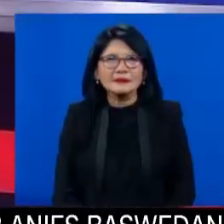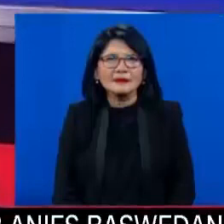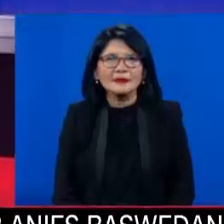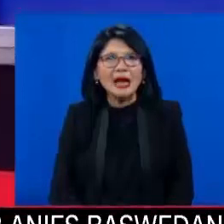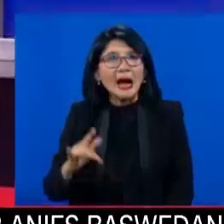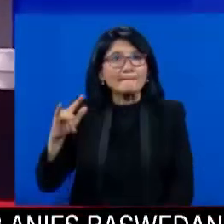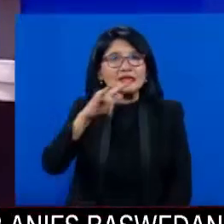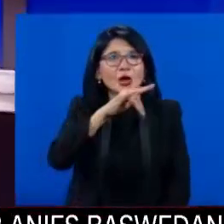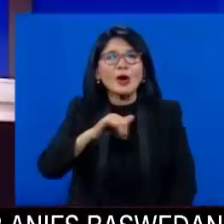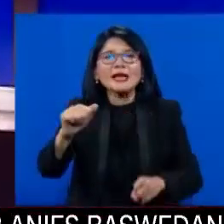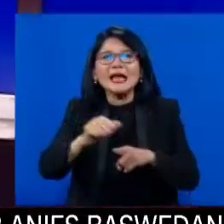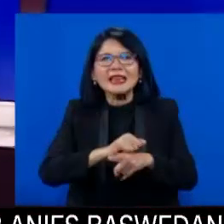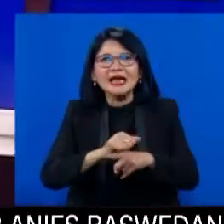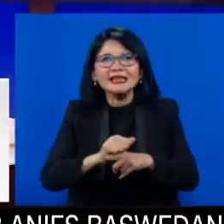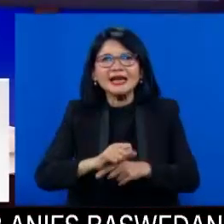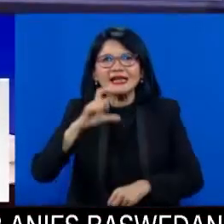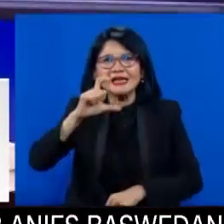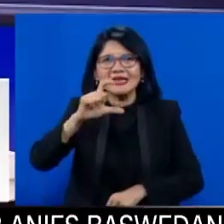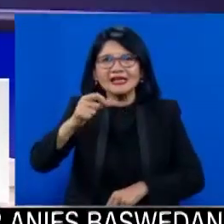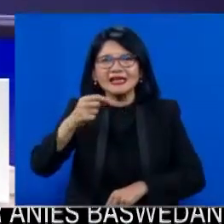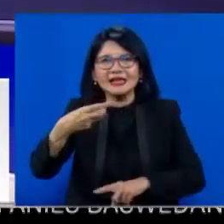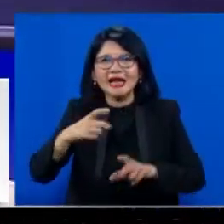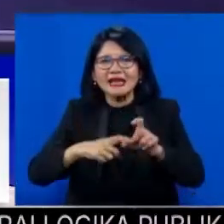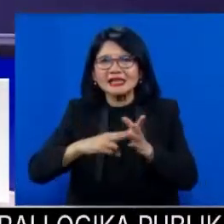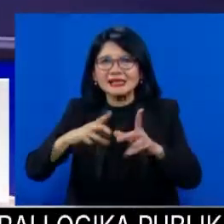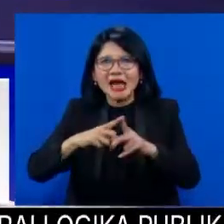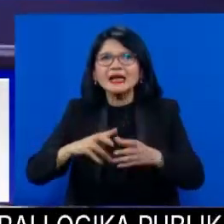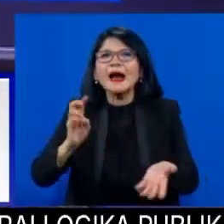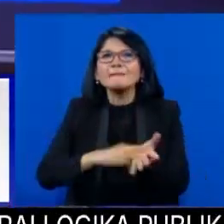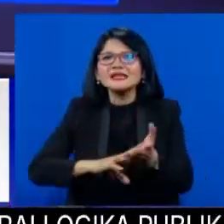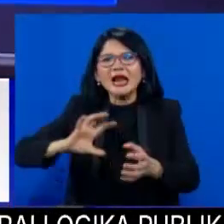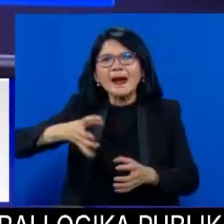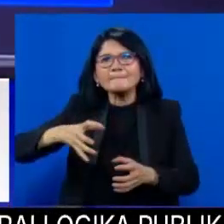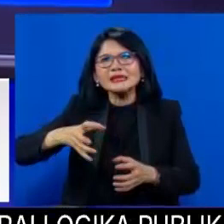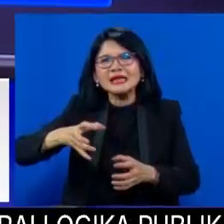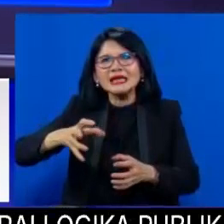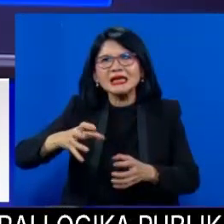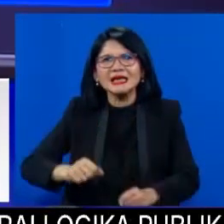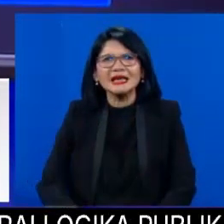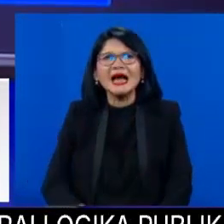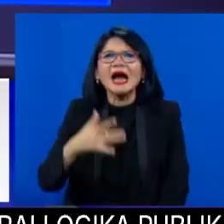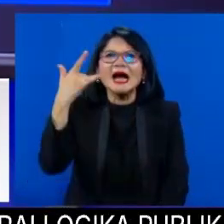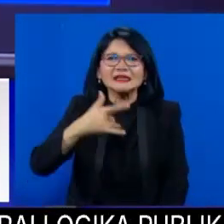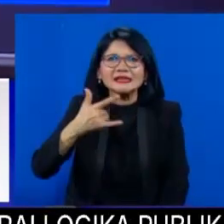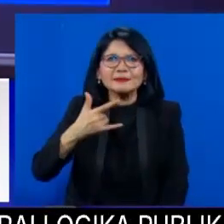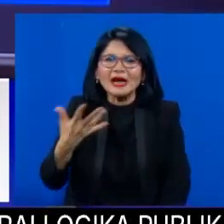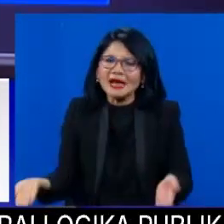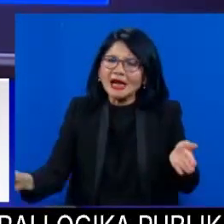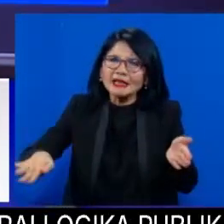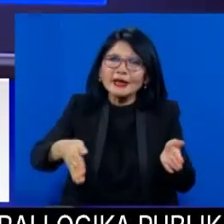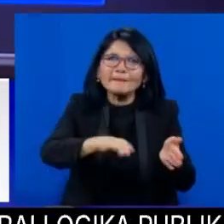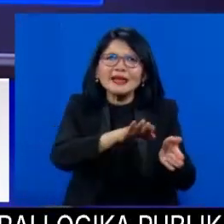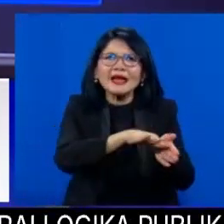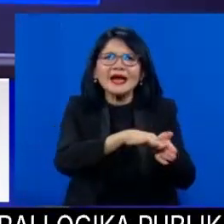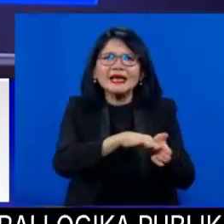Pesawat latih jenis Cessna yang mendarat darurat setelah diduga mengalami gangguan mesin hingga Selasa pagi masih berada di kawasan Pantai Ngagelan,